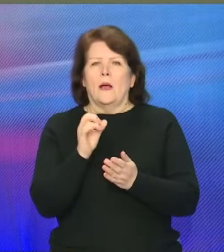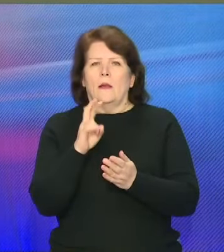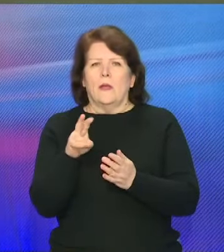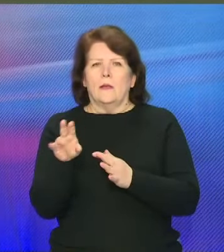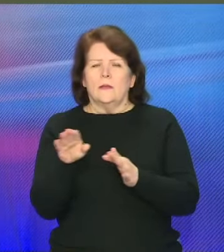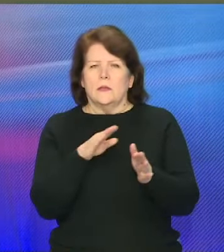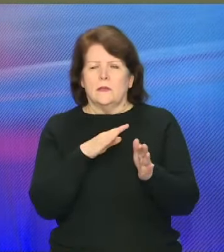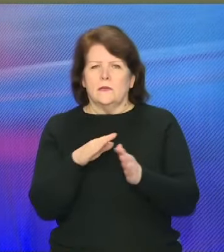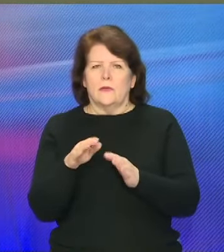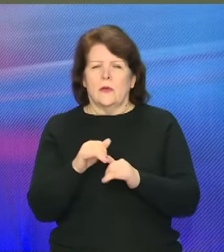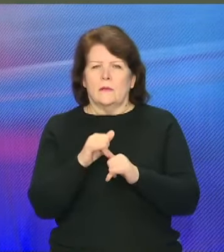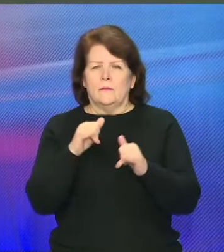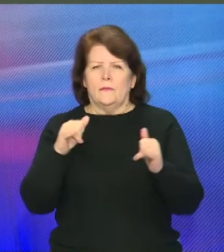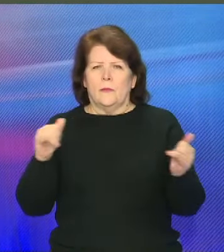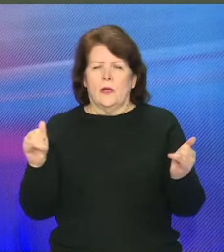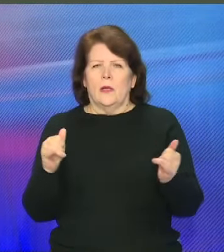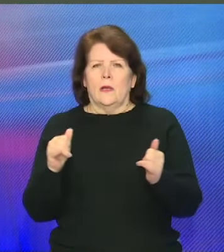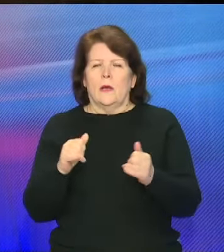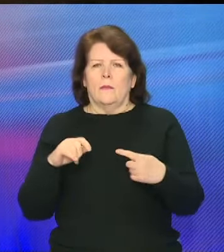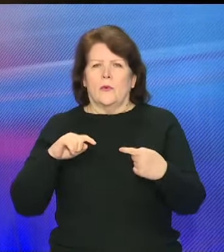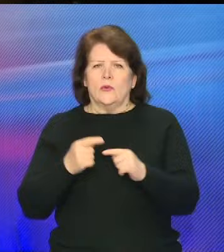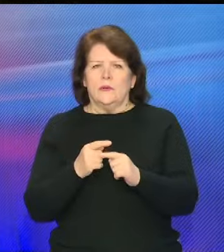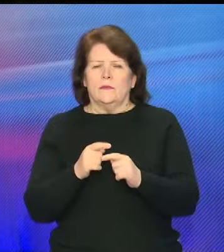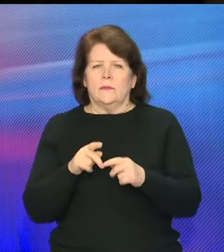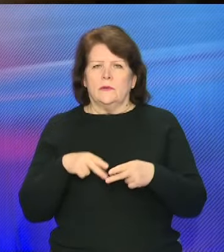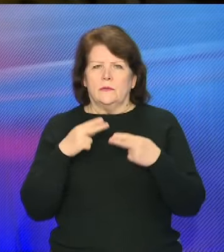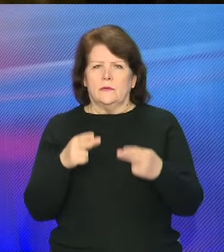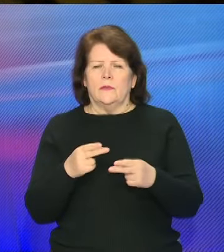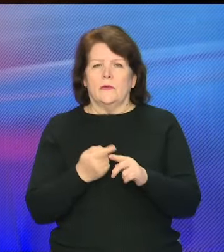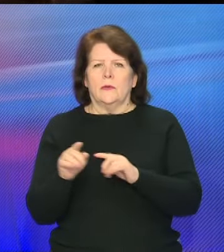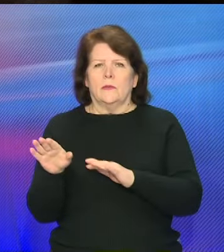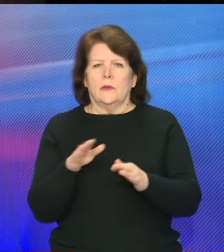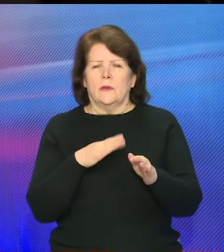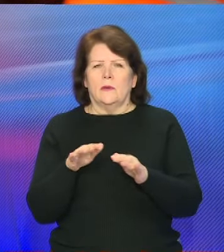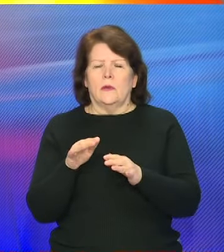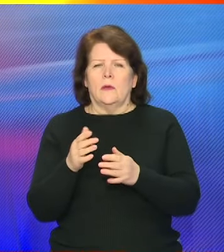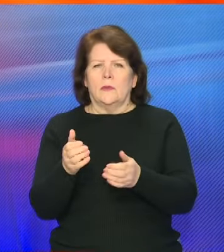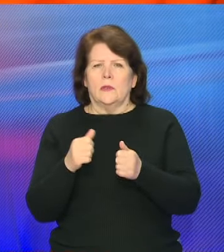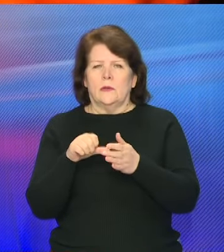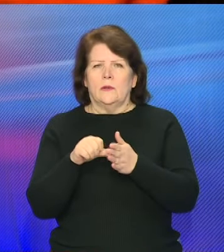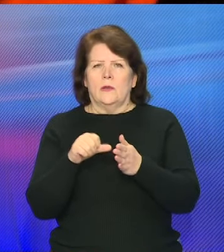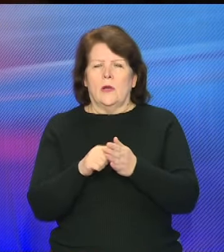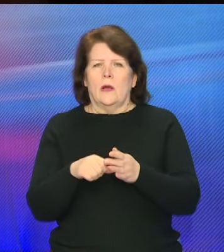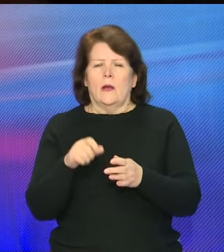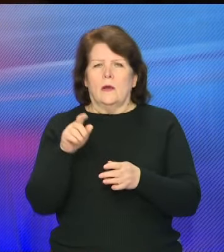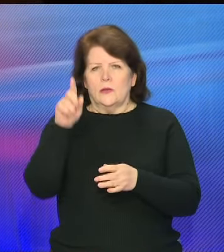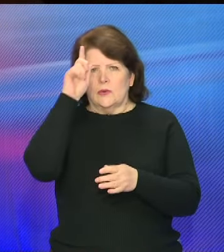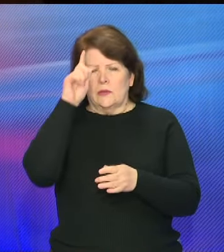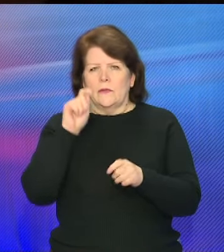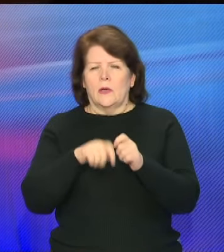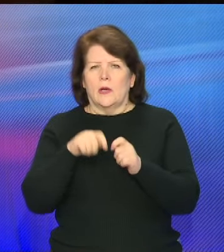деяния разгортывается масштабная антитеррористичная операция. У мероприемствах задейничаны подразделения Комитета державной